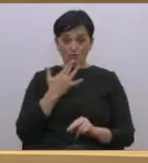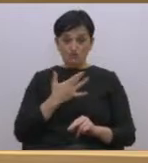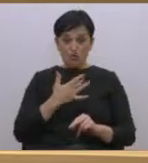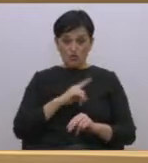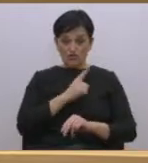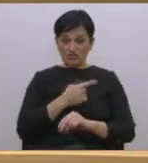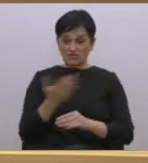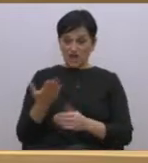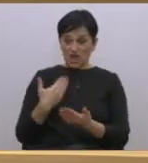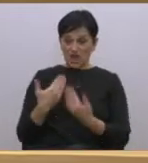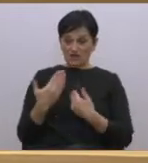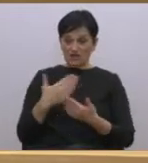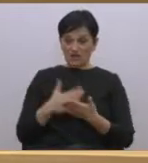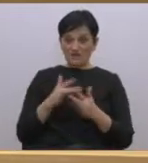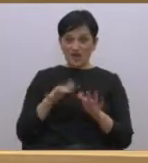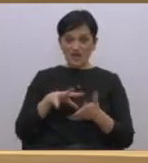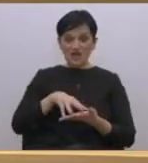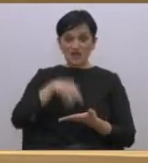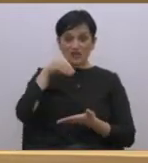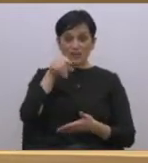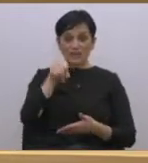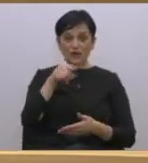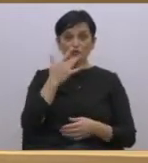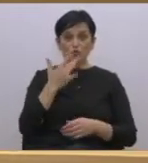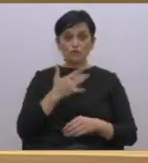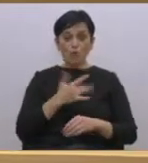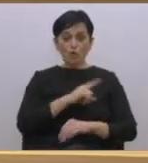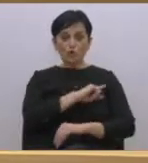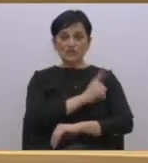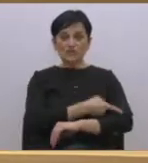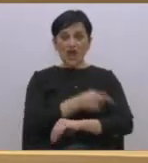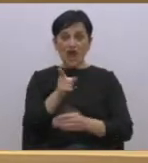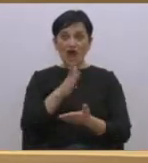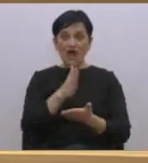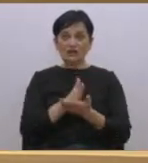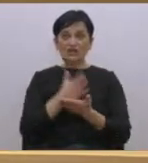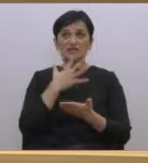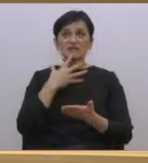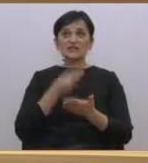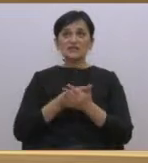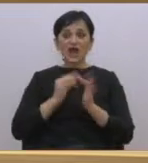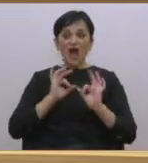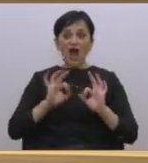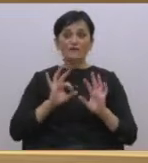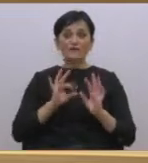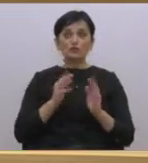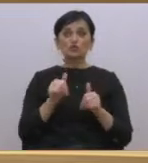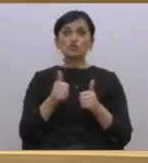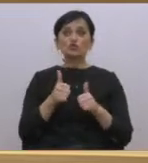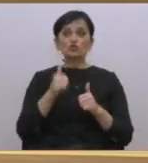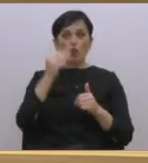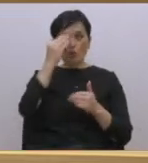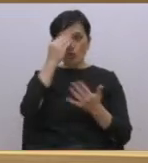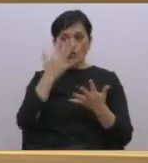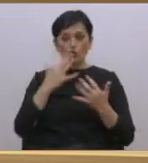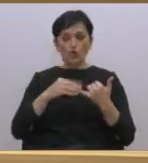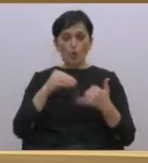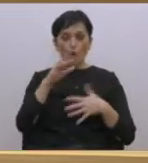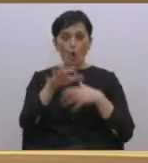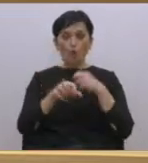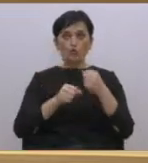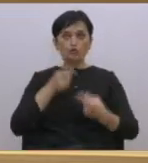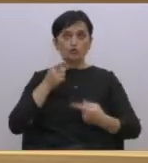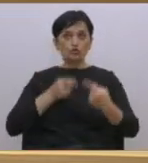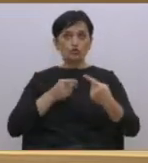cu sakme, da kirci aris politicul zala romelmat, camohata tauisi șesti, tu rogor țarmo udgenia, ocupația asta în